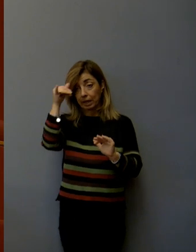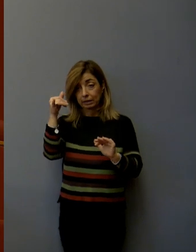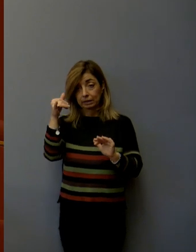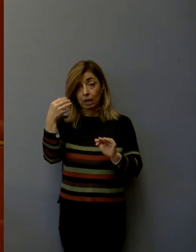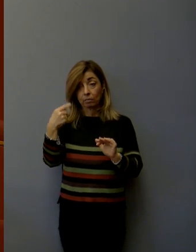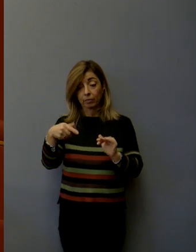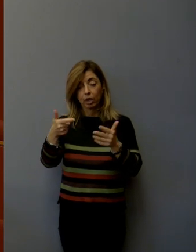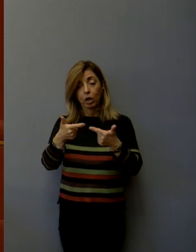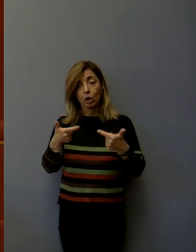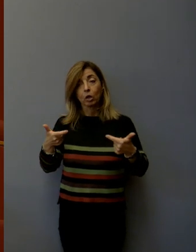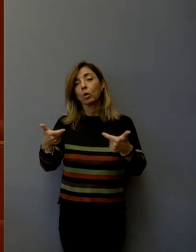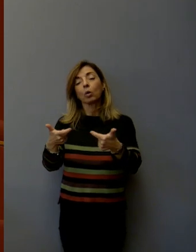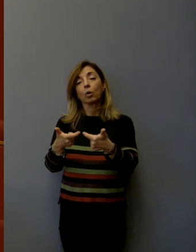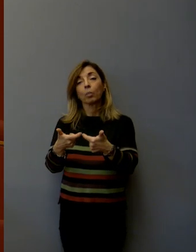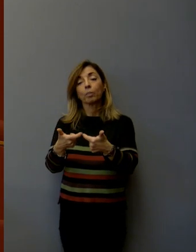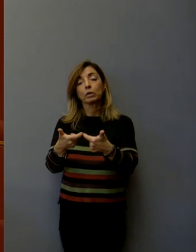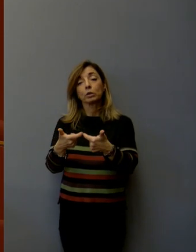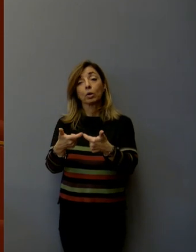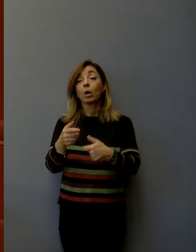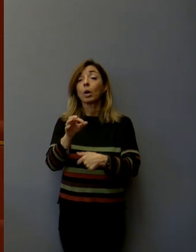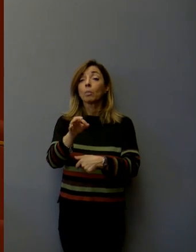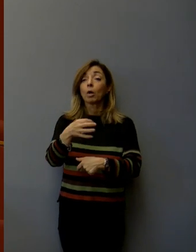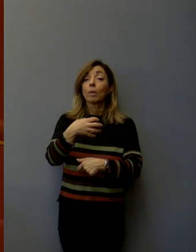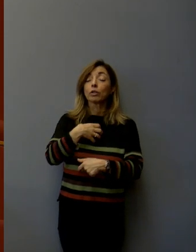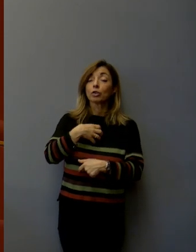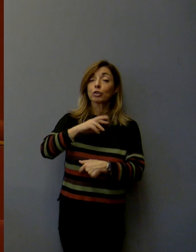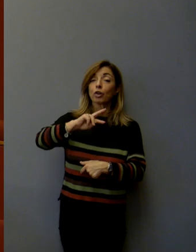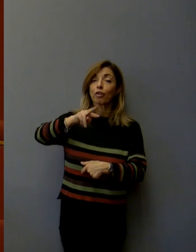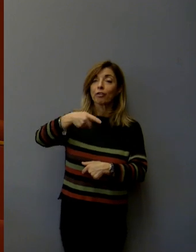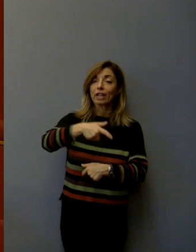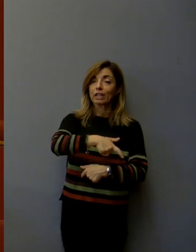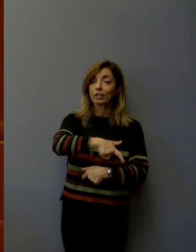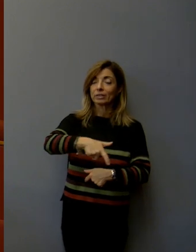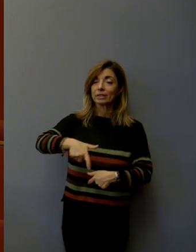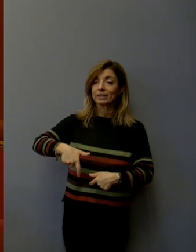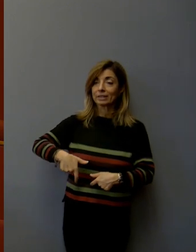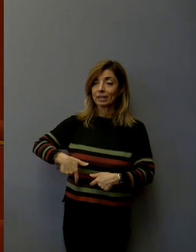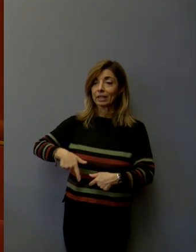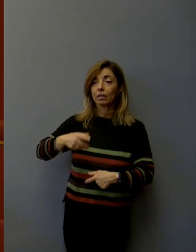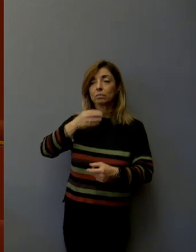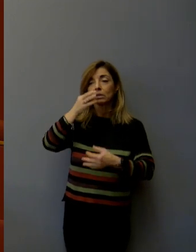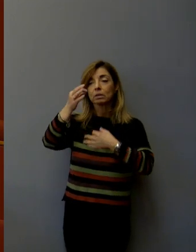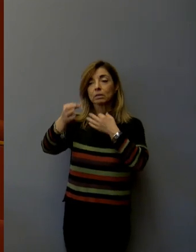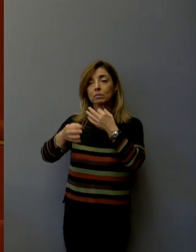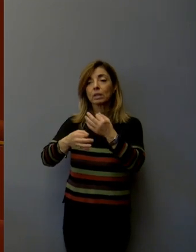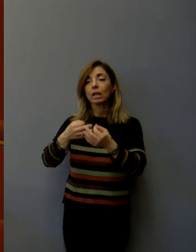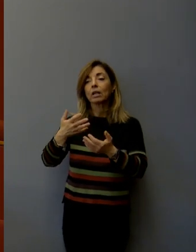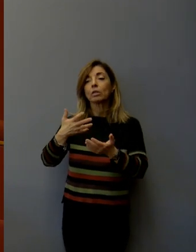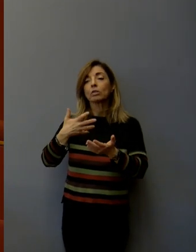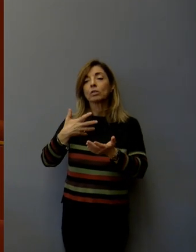è stato dallo stesso assessore vice sindaco è stato rappresentata l'esistenza di una progettazione